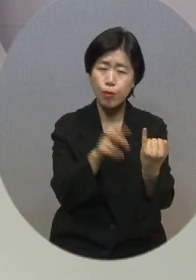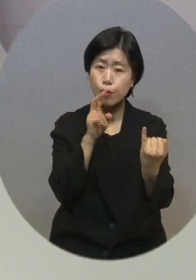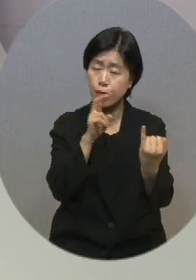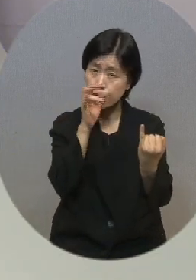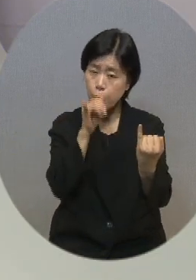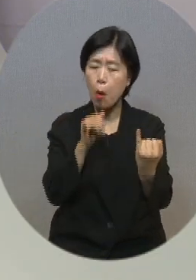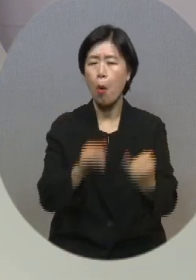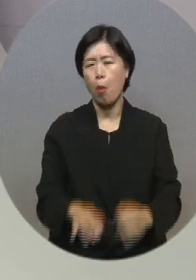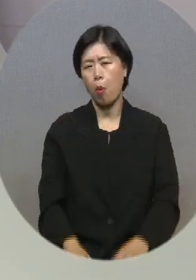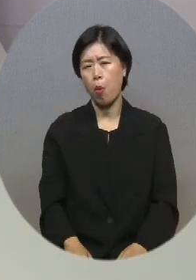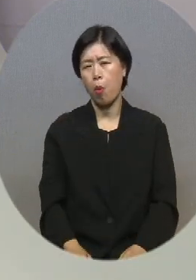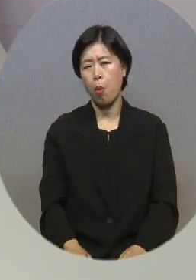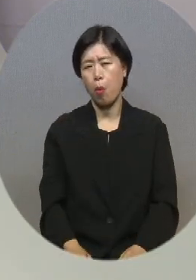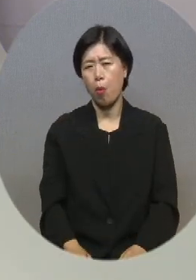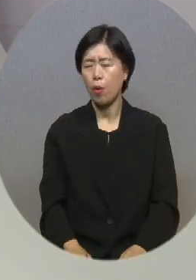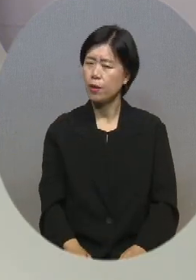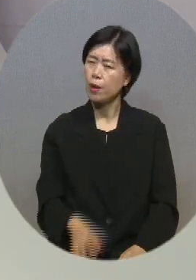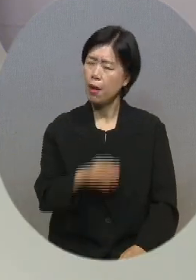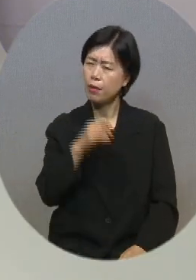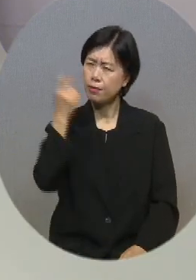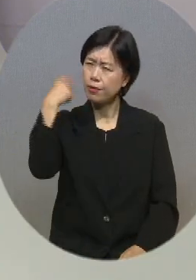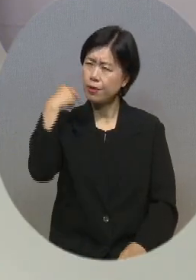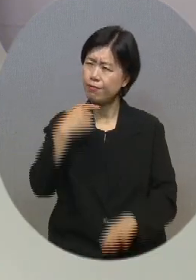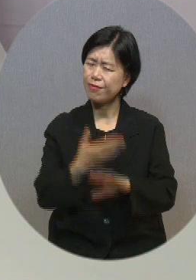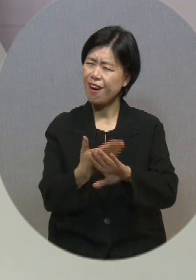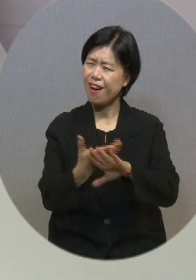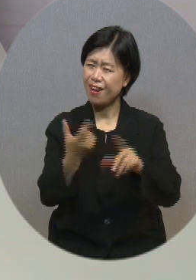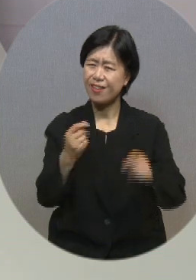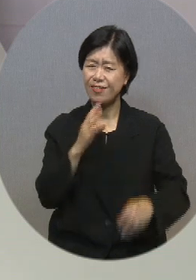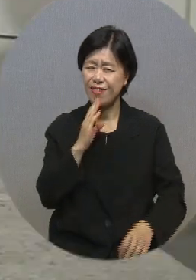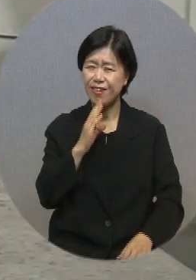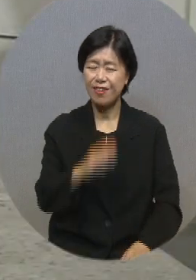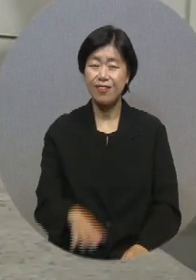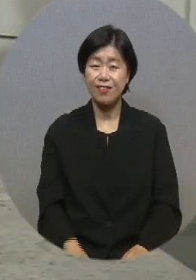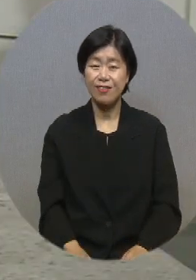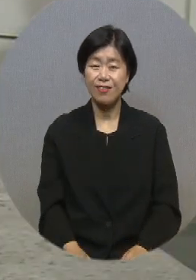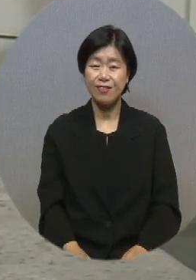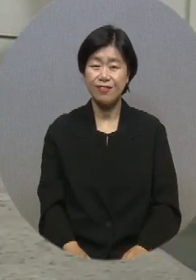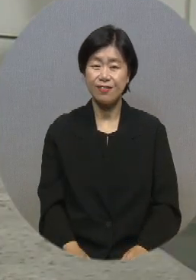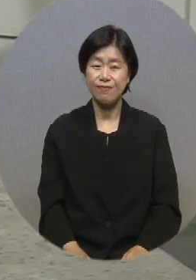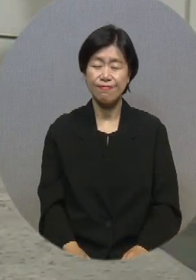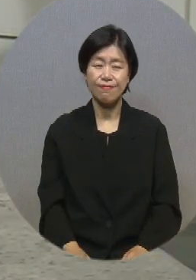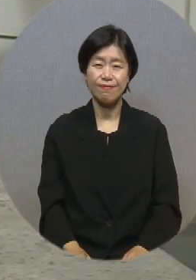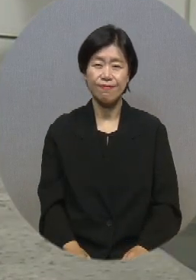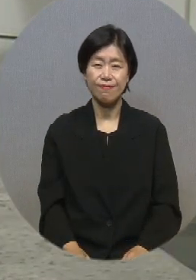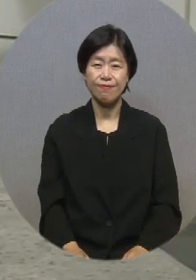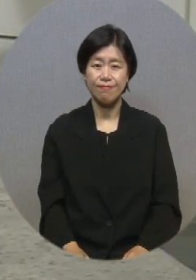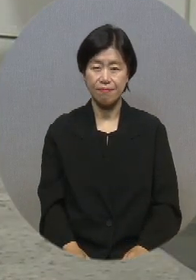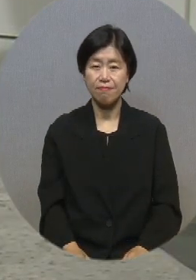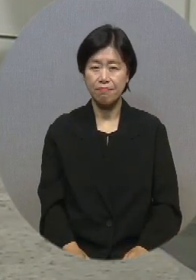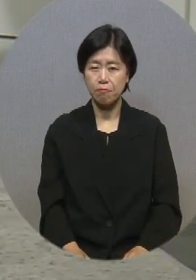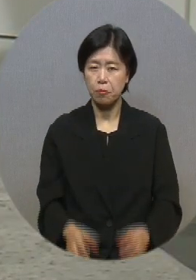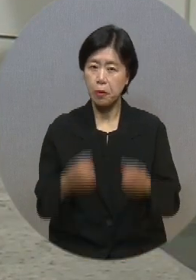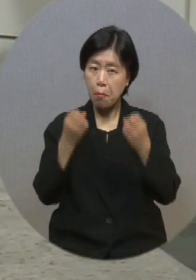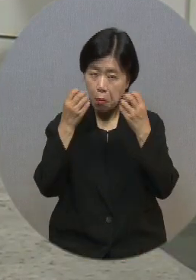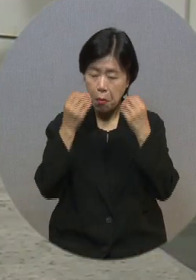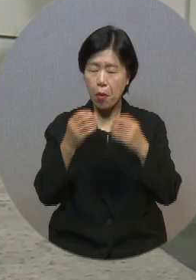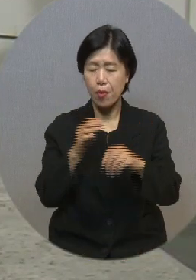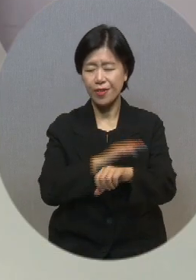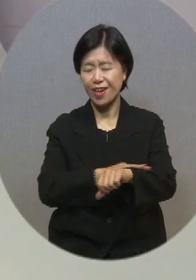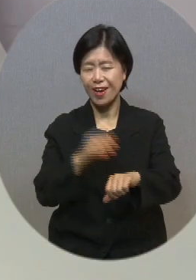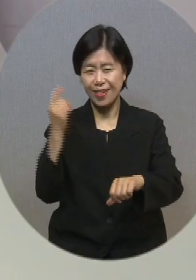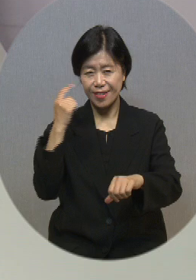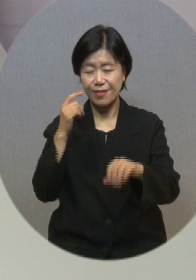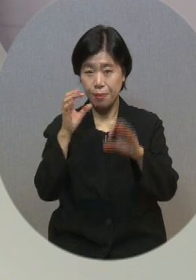하느냐에 따라서 네. 맛이 다르게 느껴져요. 같은 노래라도 네. 전혀 다른 느낌이 오거든요. 지금 그 느낌이에요. 네. 너무 또 색다른 느낌을 주셨습니다.